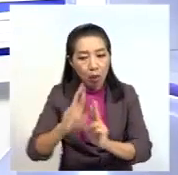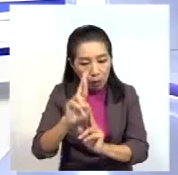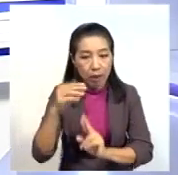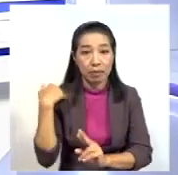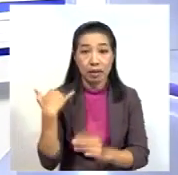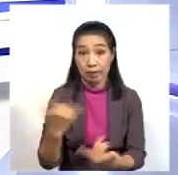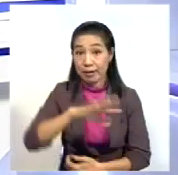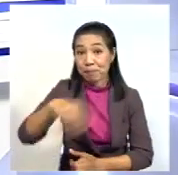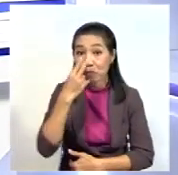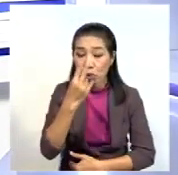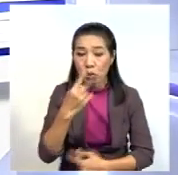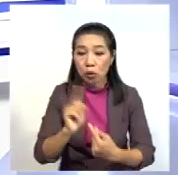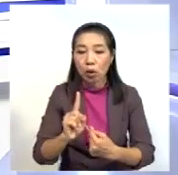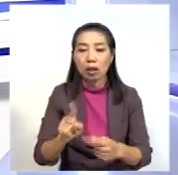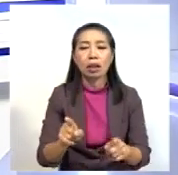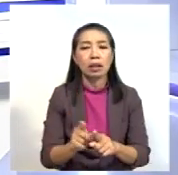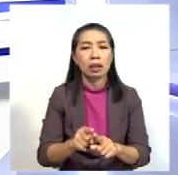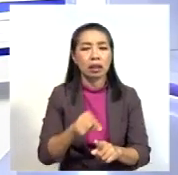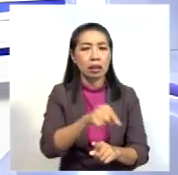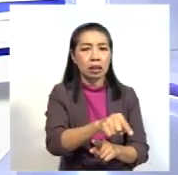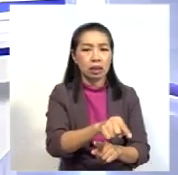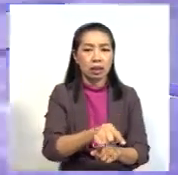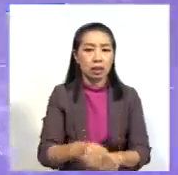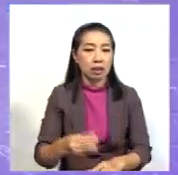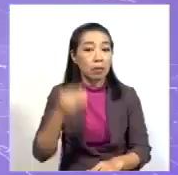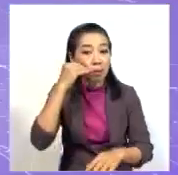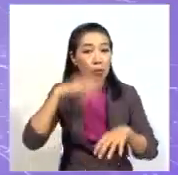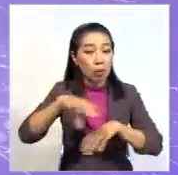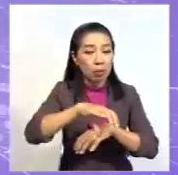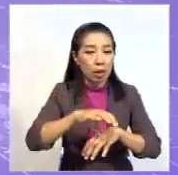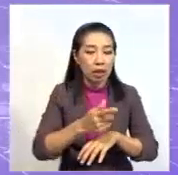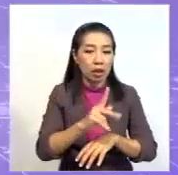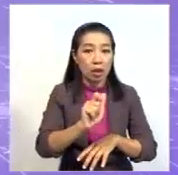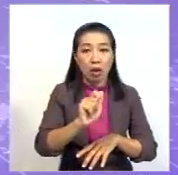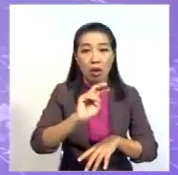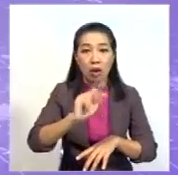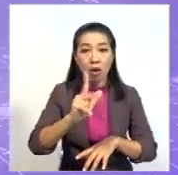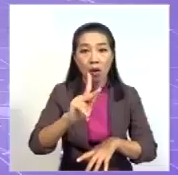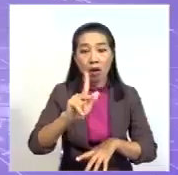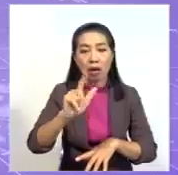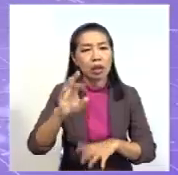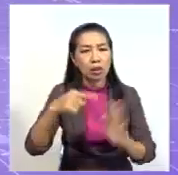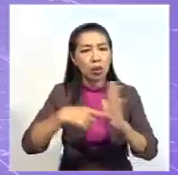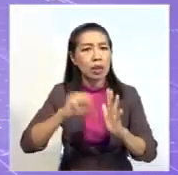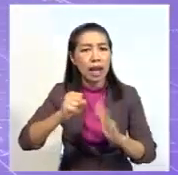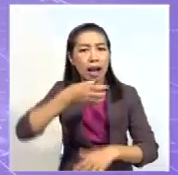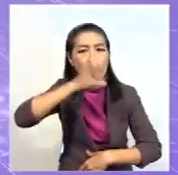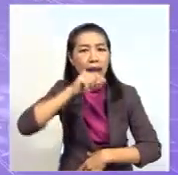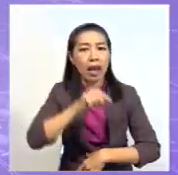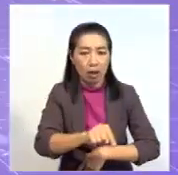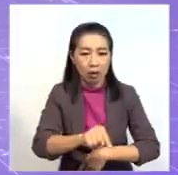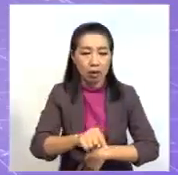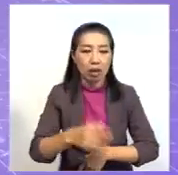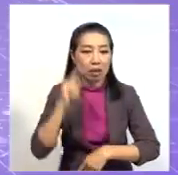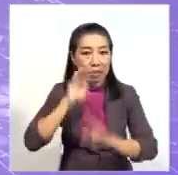อันหนึ่งจุดที่จะพาไปดูก็คือที่ด่านผ่านแดนถาวรบ้านคลองลึกอำเภออรัญญประเทศจังหวัดสระแก้วนะคะที่นี่เนี่ยผู้สื่อข่